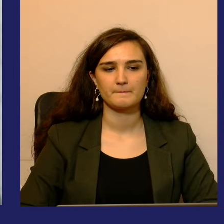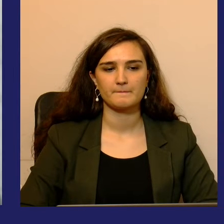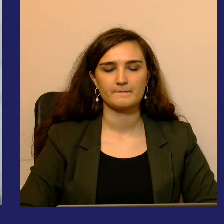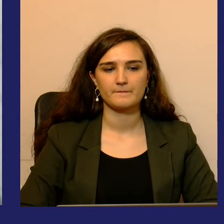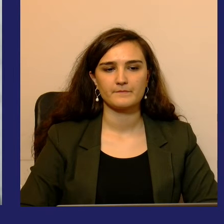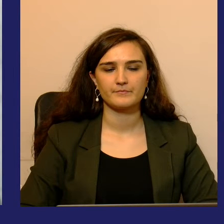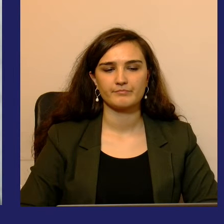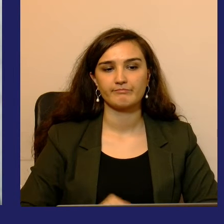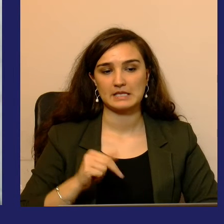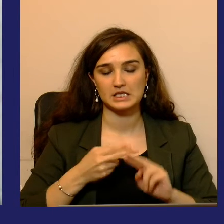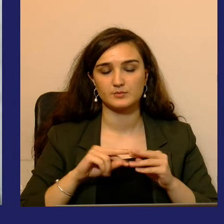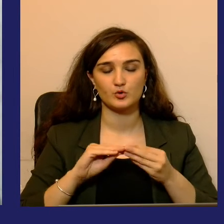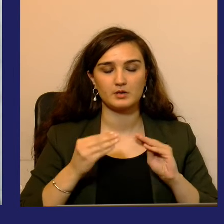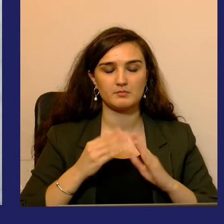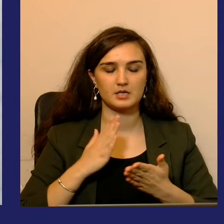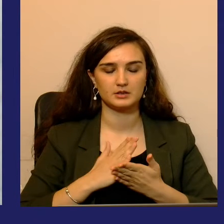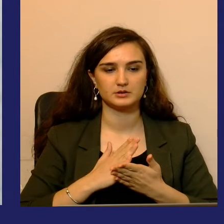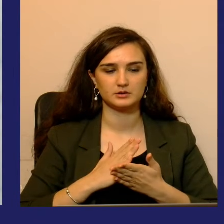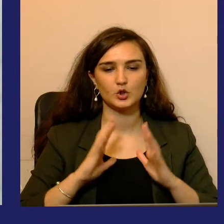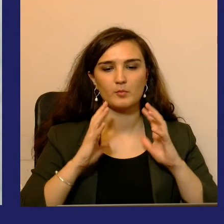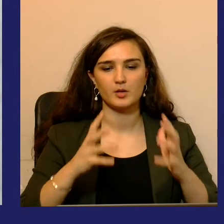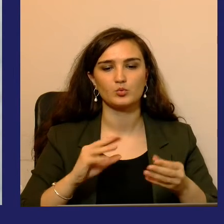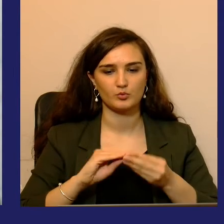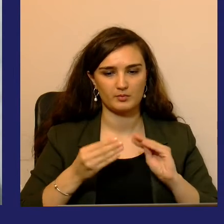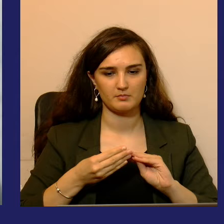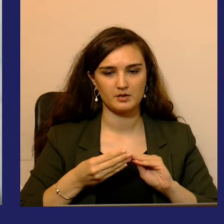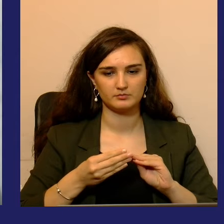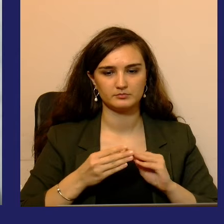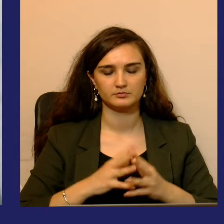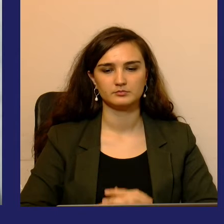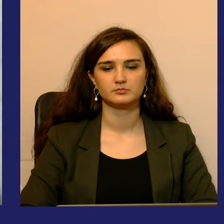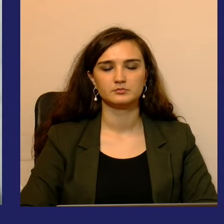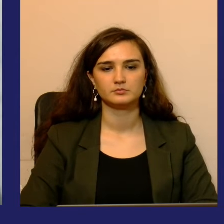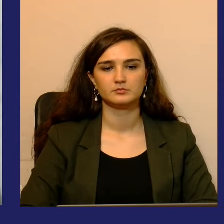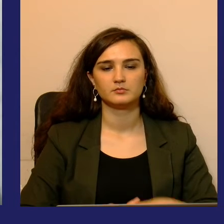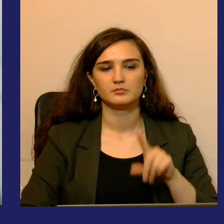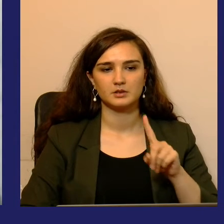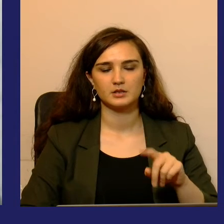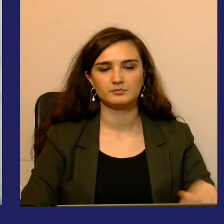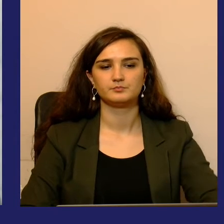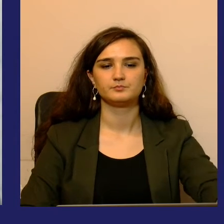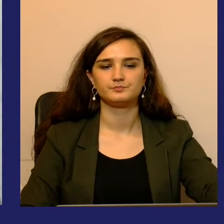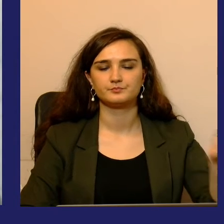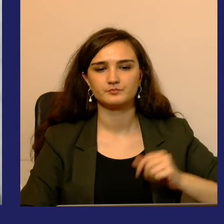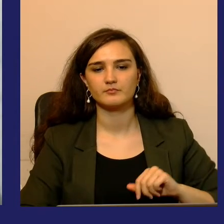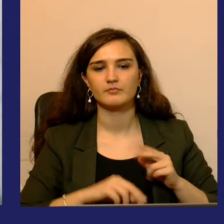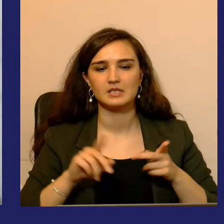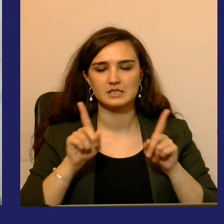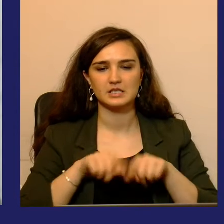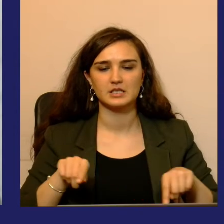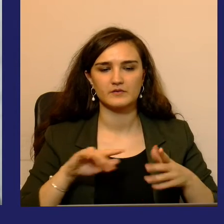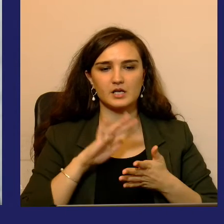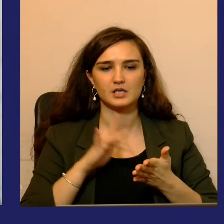და ეს პრობლემა არის გლობალური პრობლემა. Თუმცა ისეთ